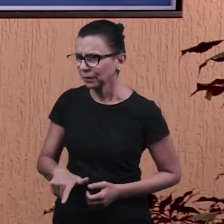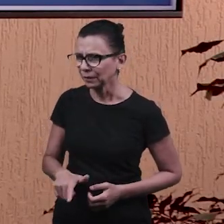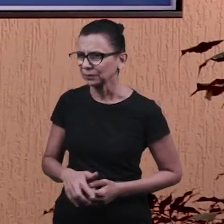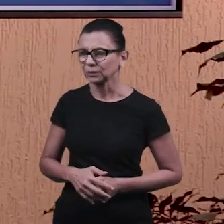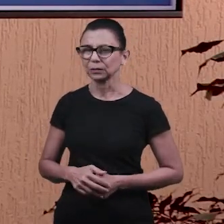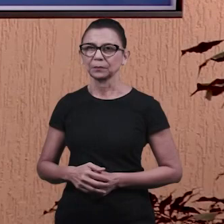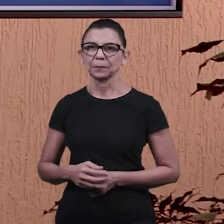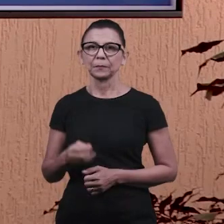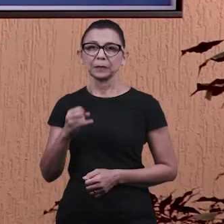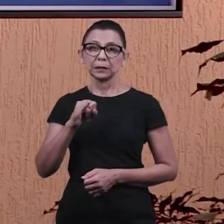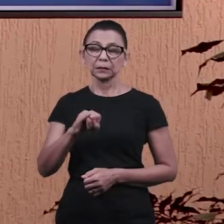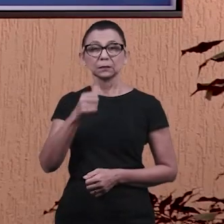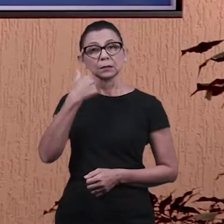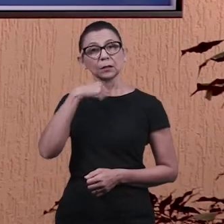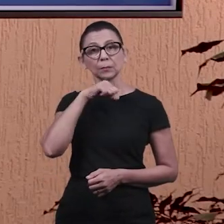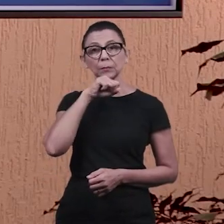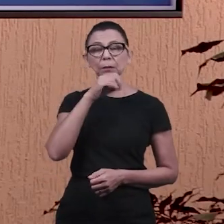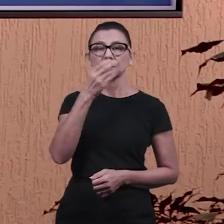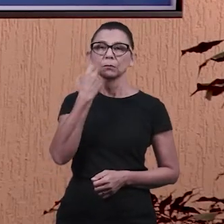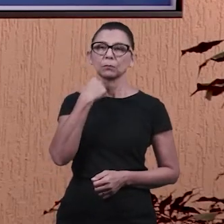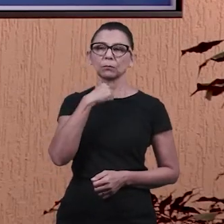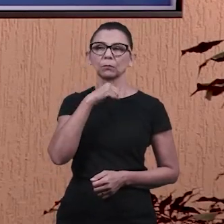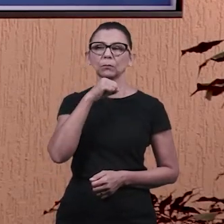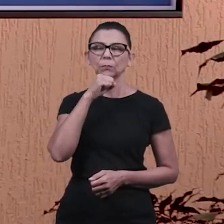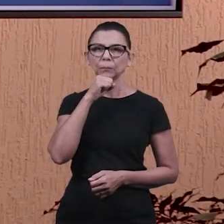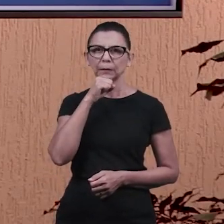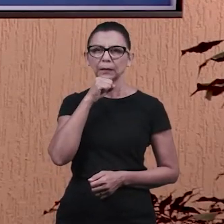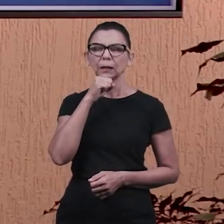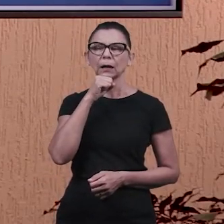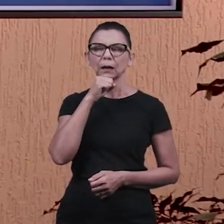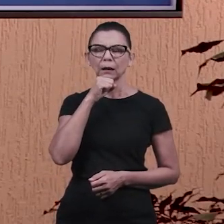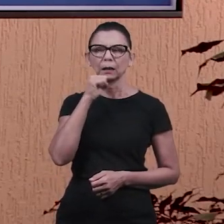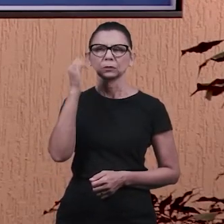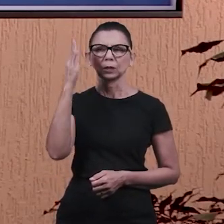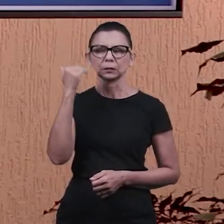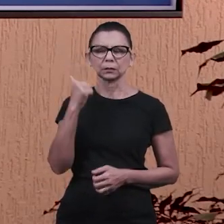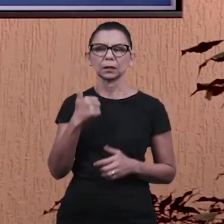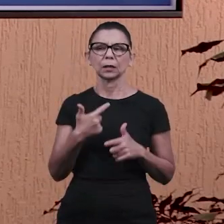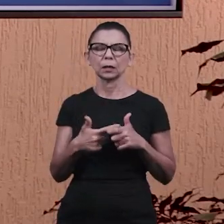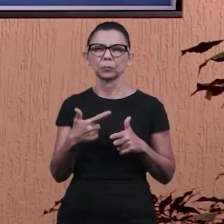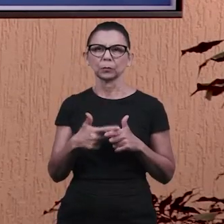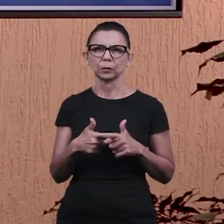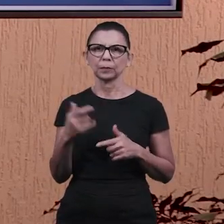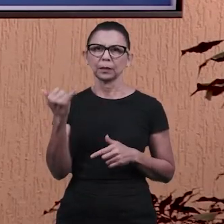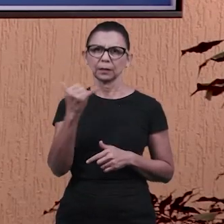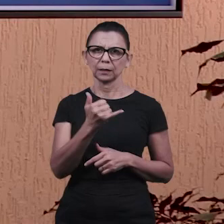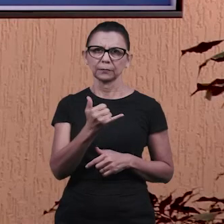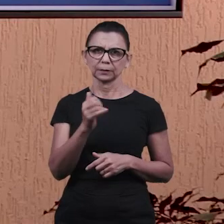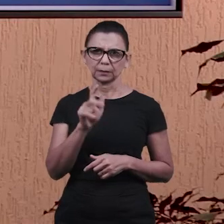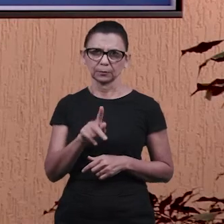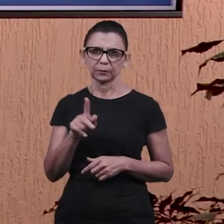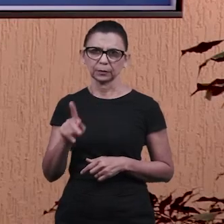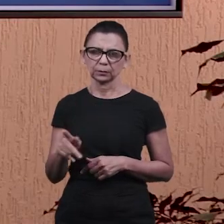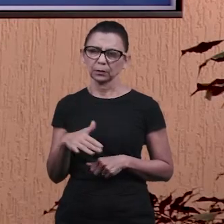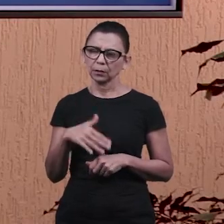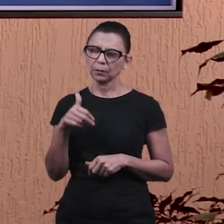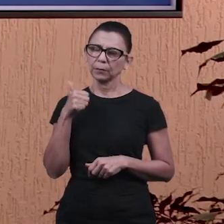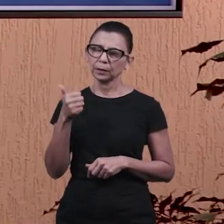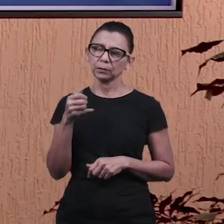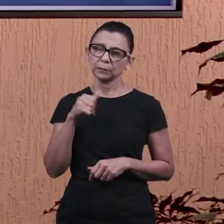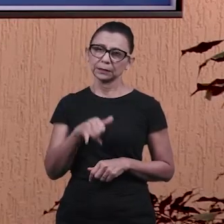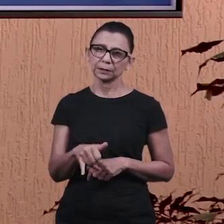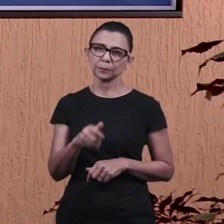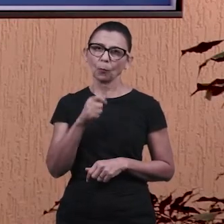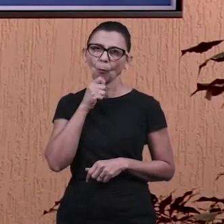de dire. Si la mère, les parents savent déjà de ce diagnostic et vous ont parlé de cette information, c'est encore